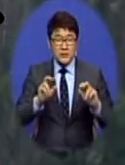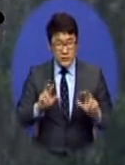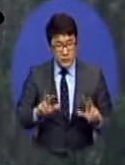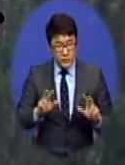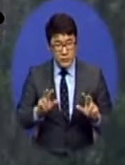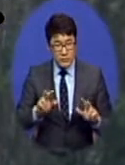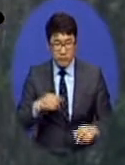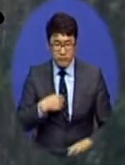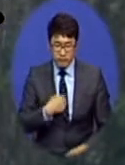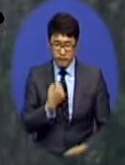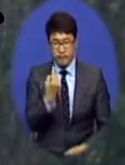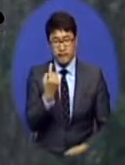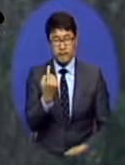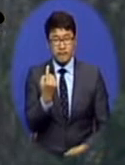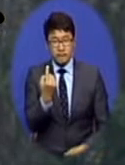지금은